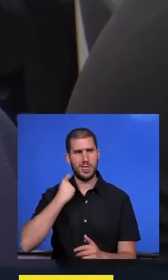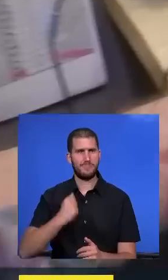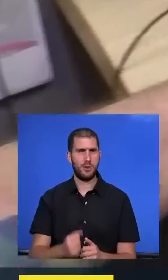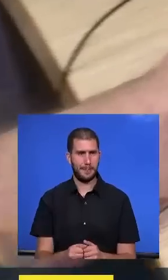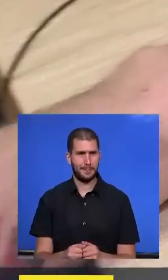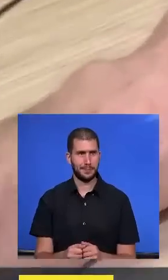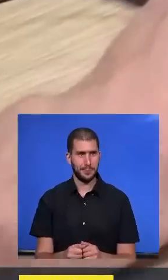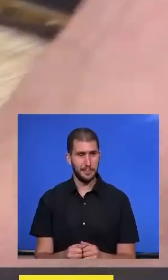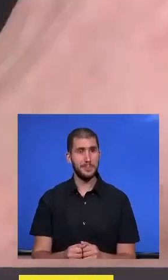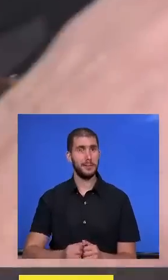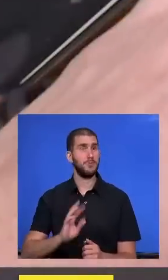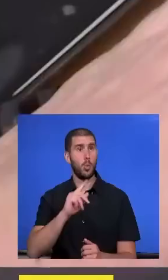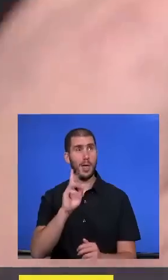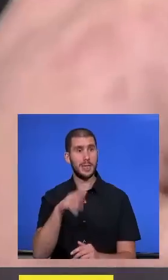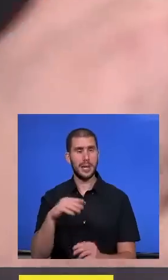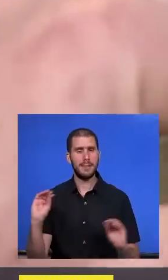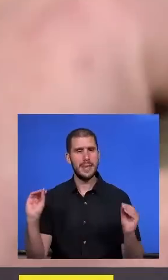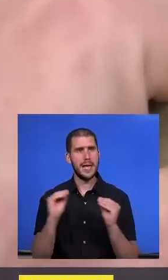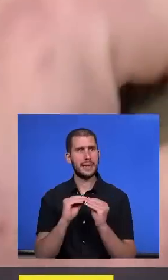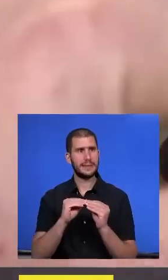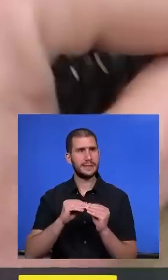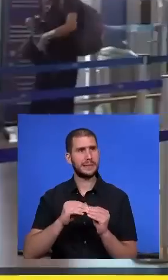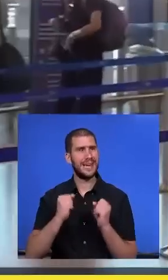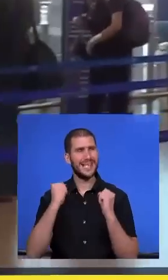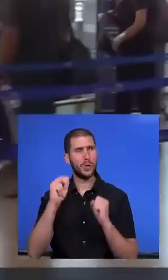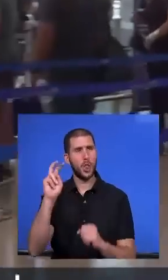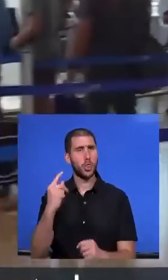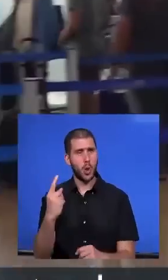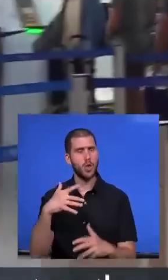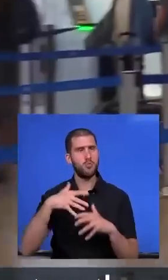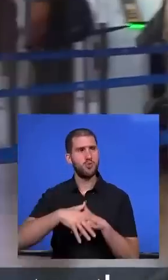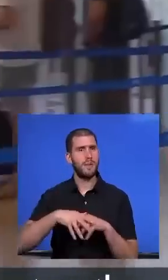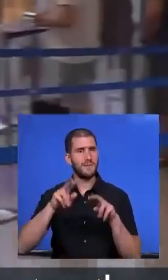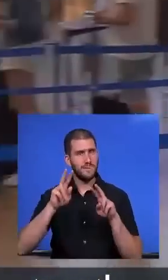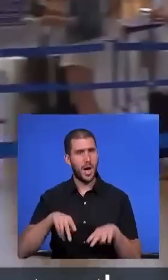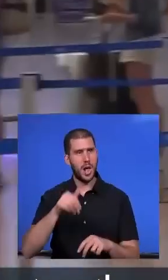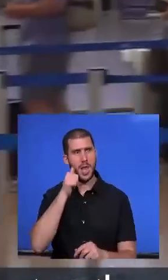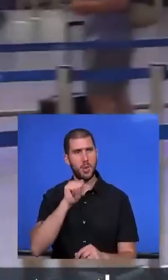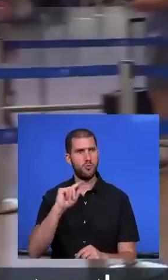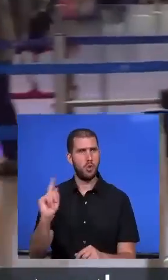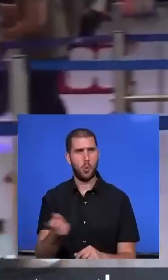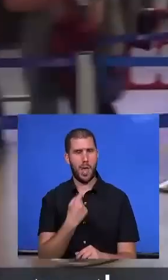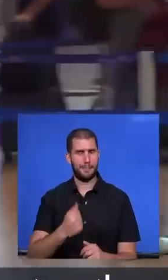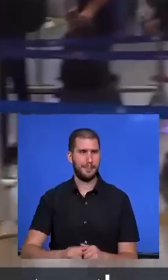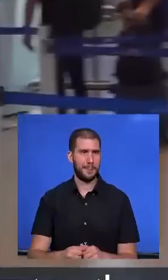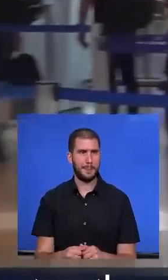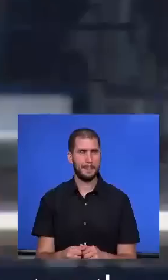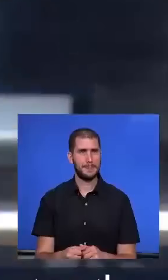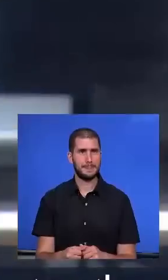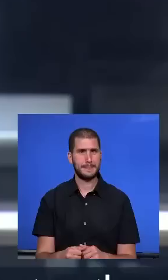שעברה. מה שאולי גם יקזז את התחזקות הדולר המשפיעה כל כך על הטיולים של כולנו.